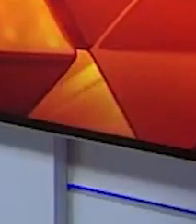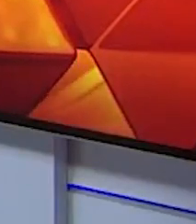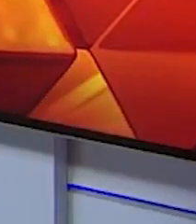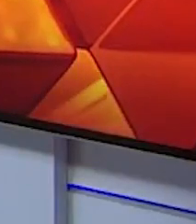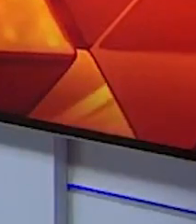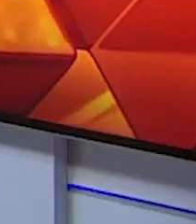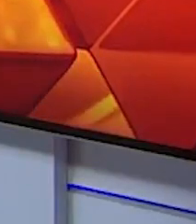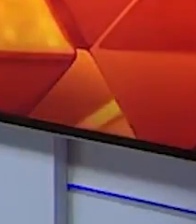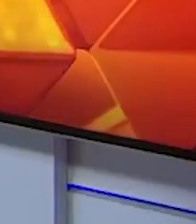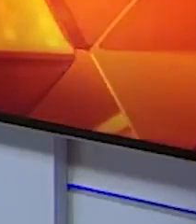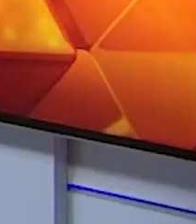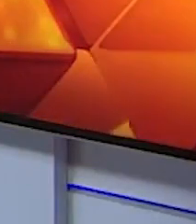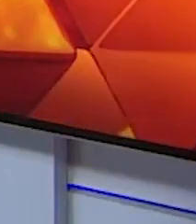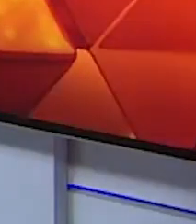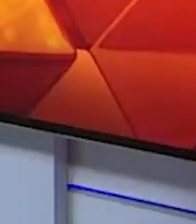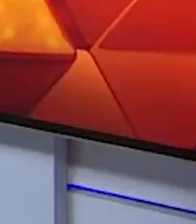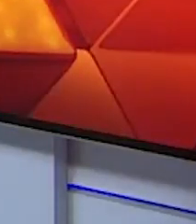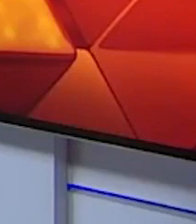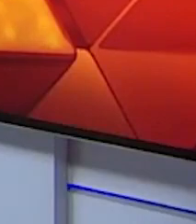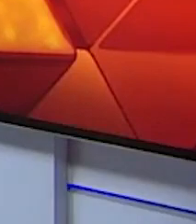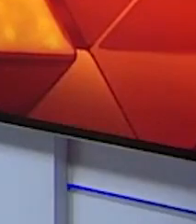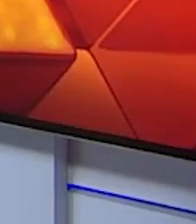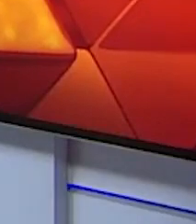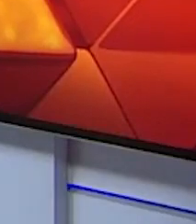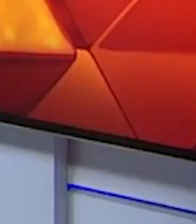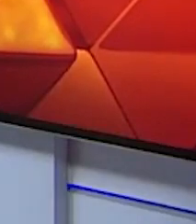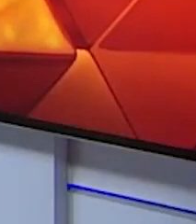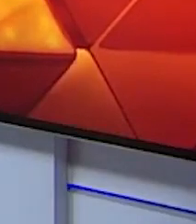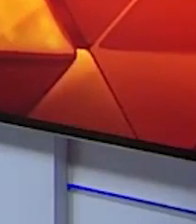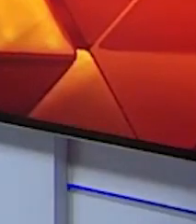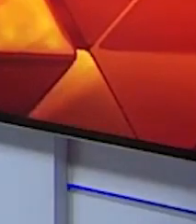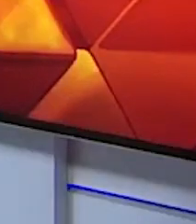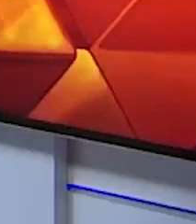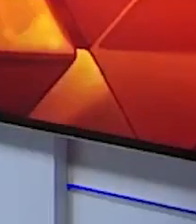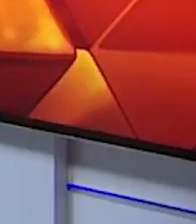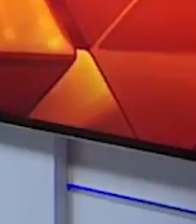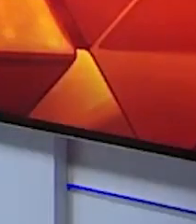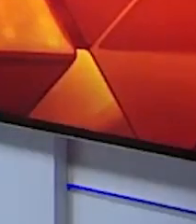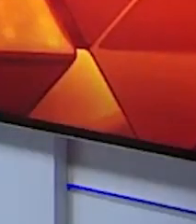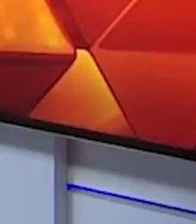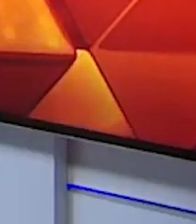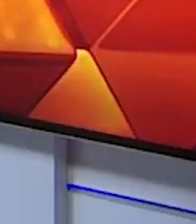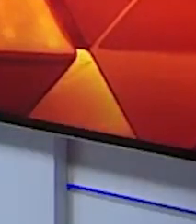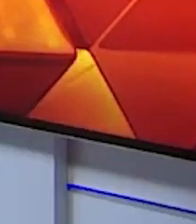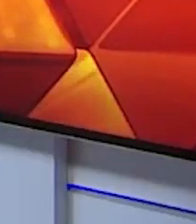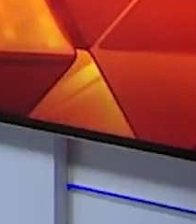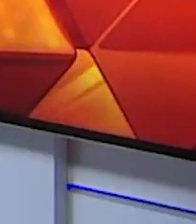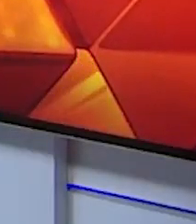to GMA Integrated News on YouTube. At para sa mga kapuso natin abroad, samahan nyo